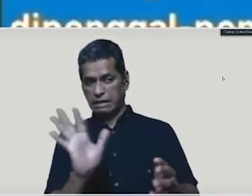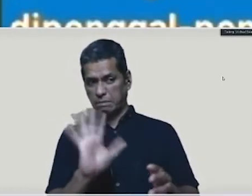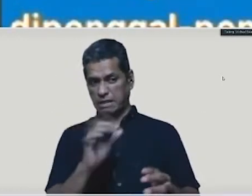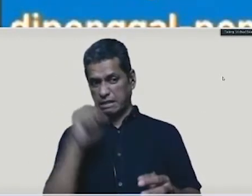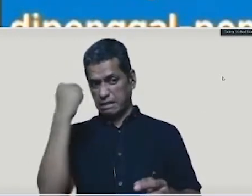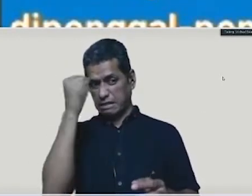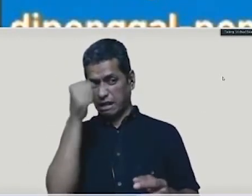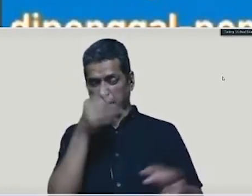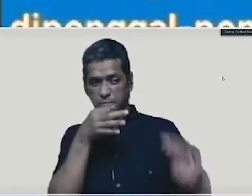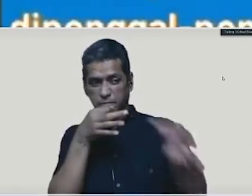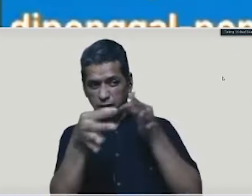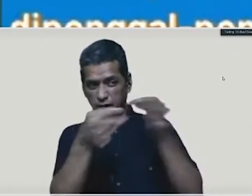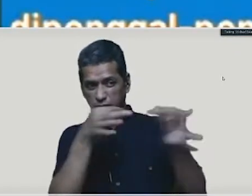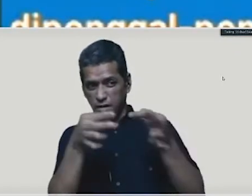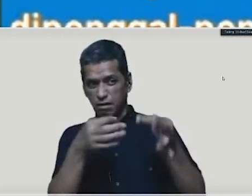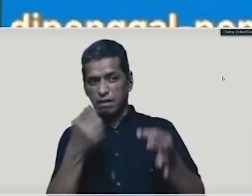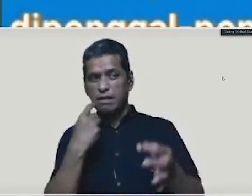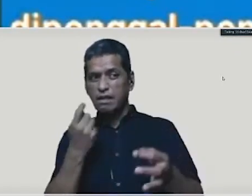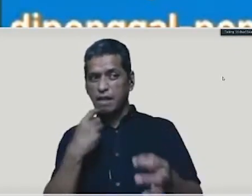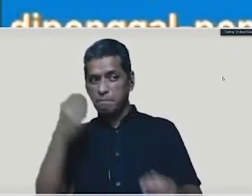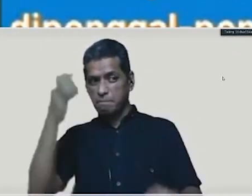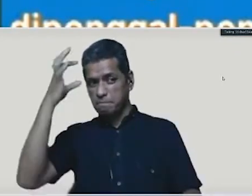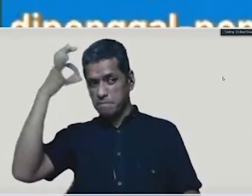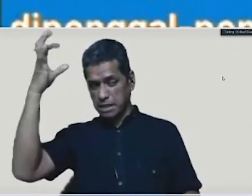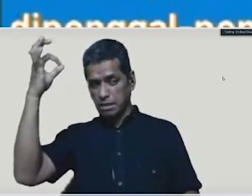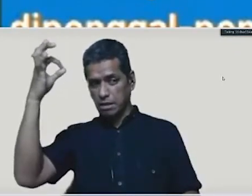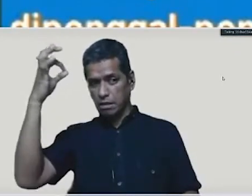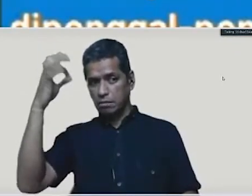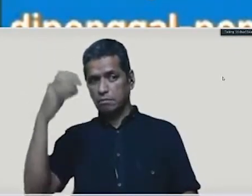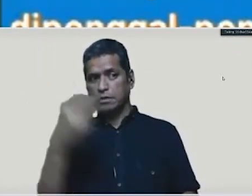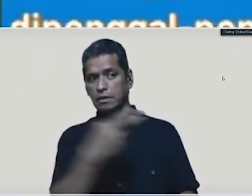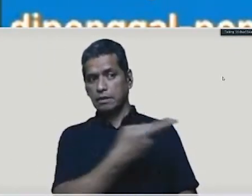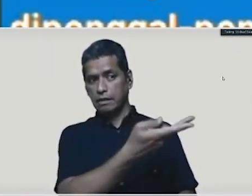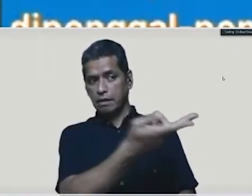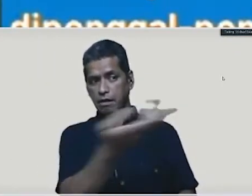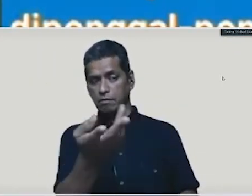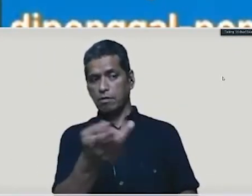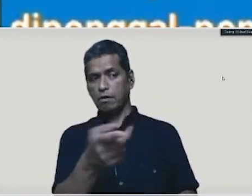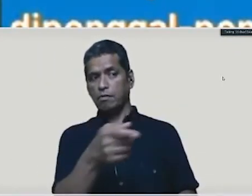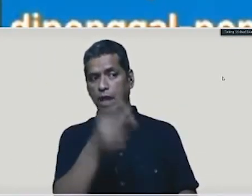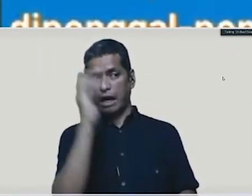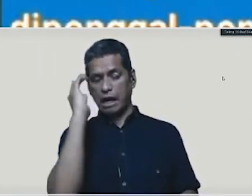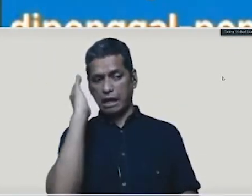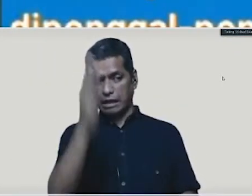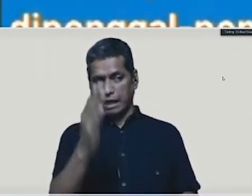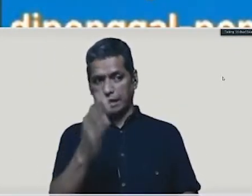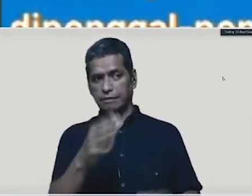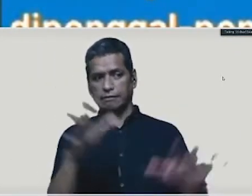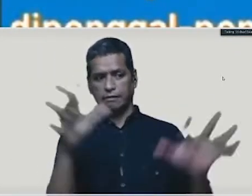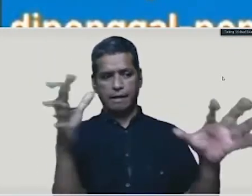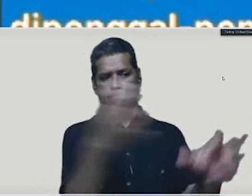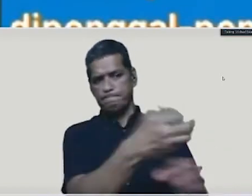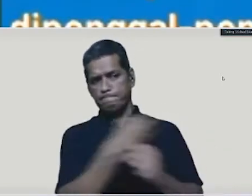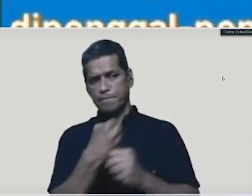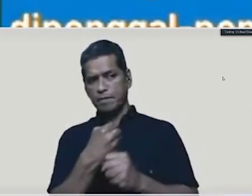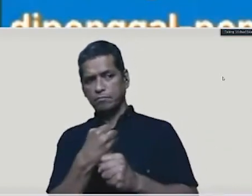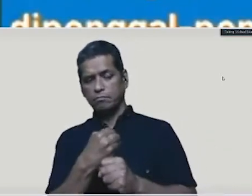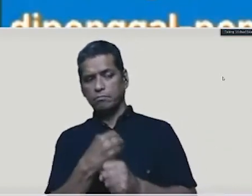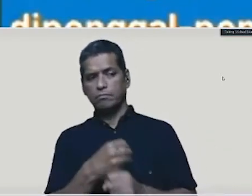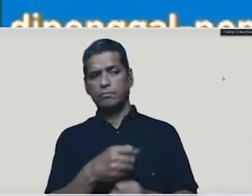maknanya maka kamu akan dipenggal pegal dan rumah-rumah mu akan dirobohkan menjadi timbunan